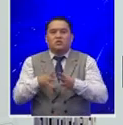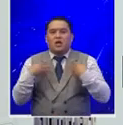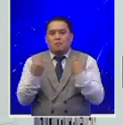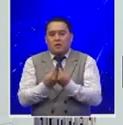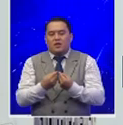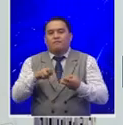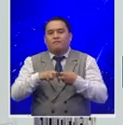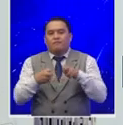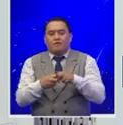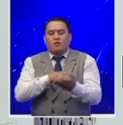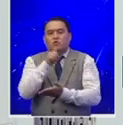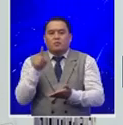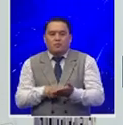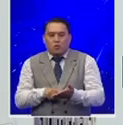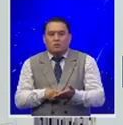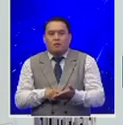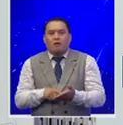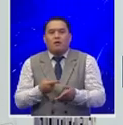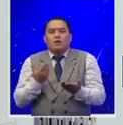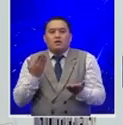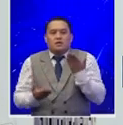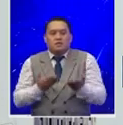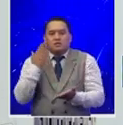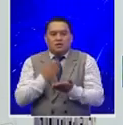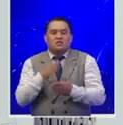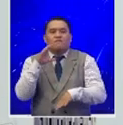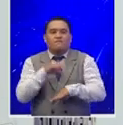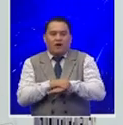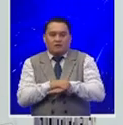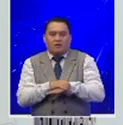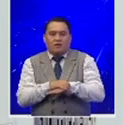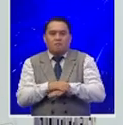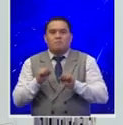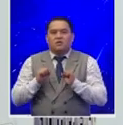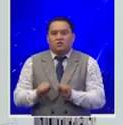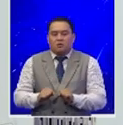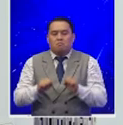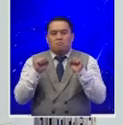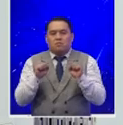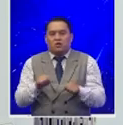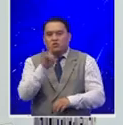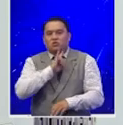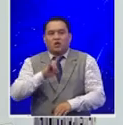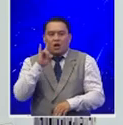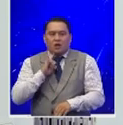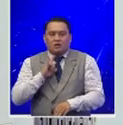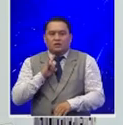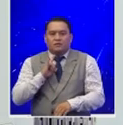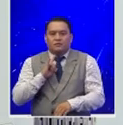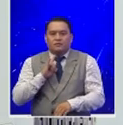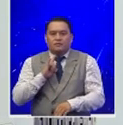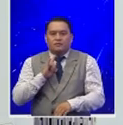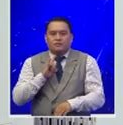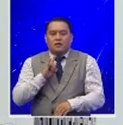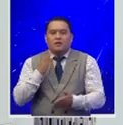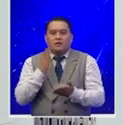насилиям, именно если есть такие факты, и по защите прав детей, женщин. Если